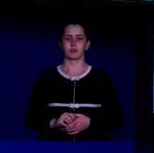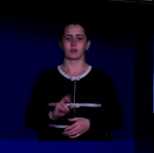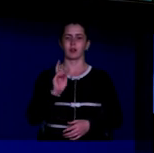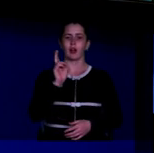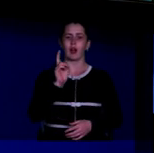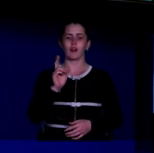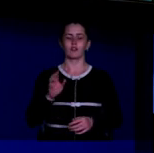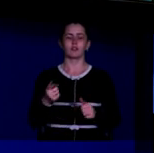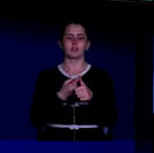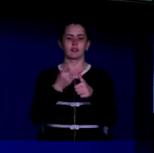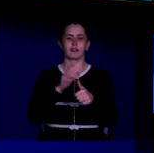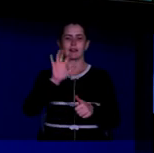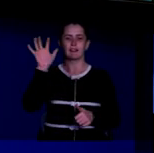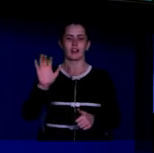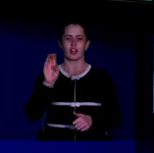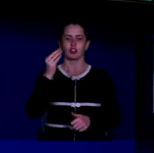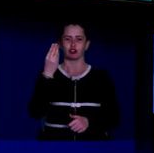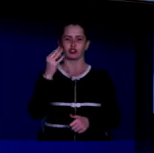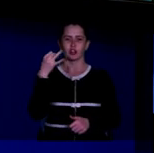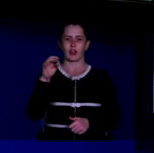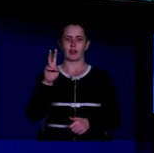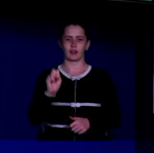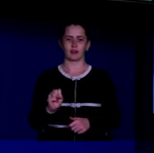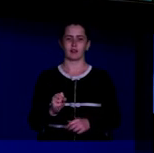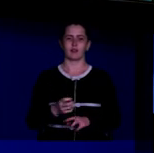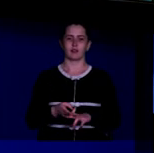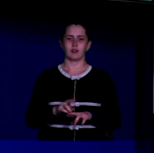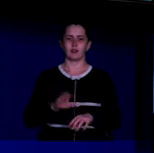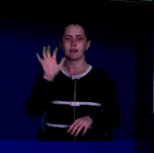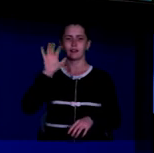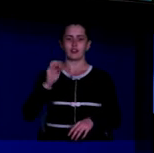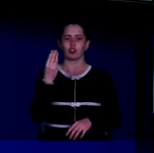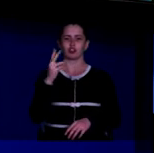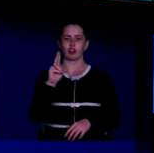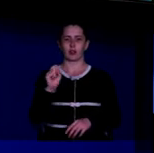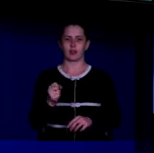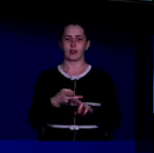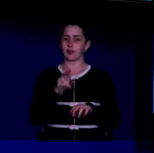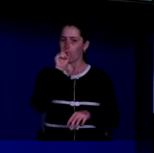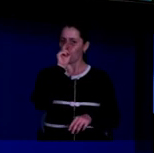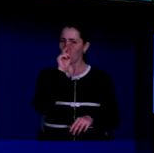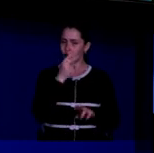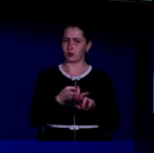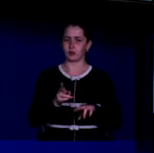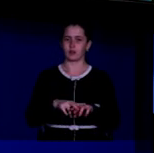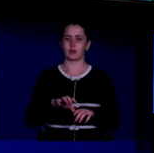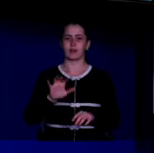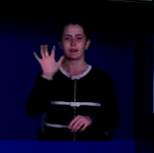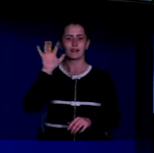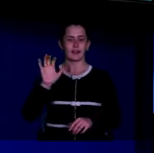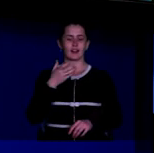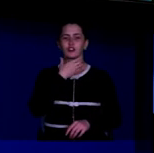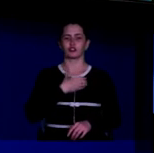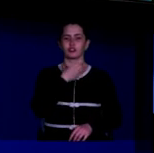Кого называли серой шейкой? Да, ребята, серой шейкой называли уточку серой шейкой.